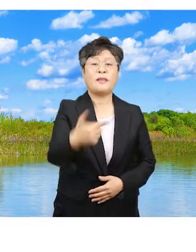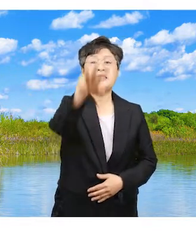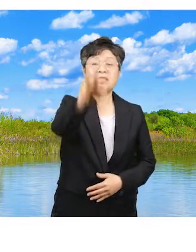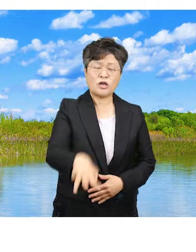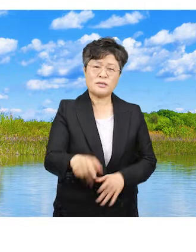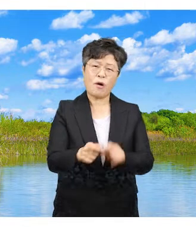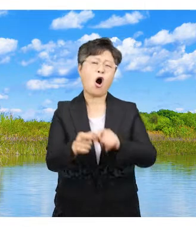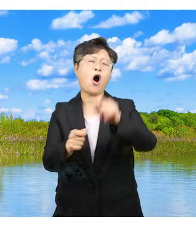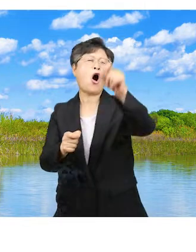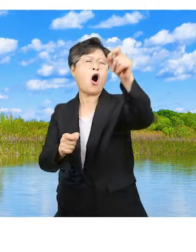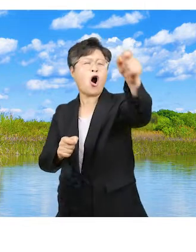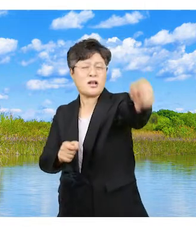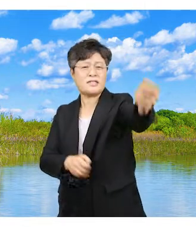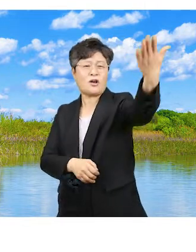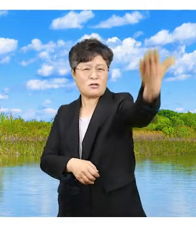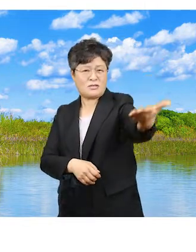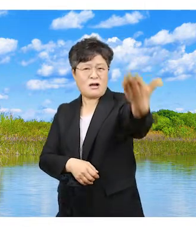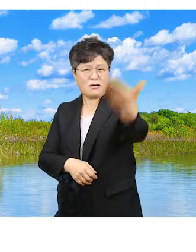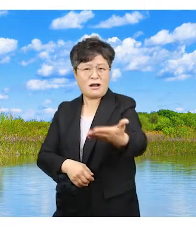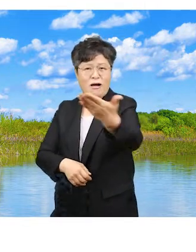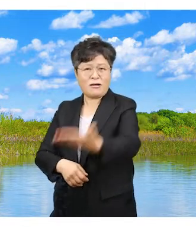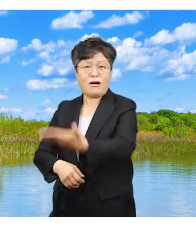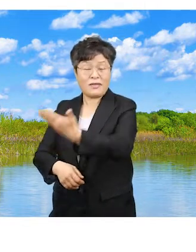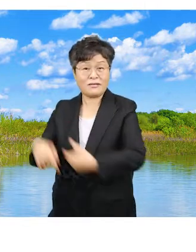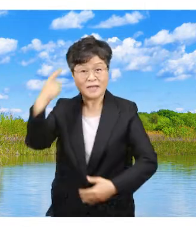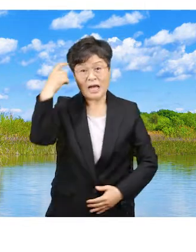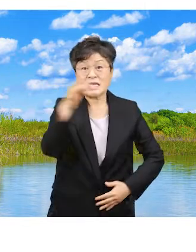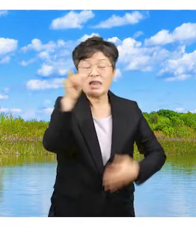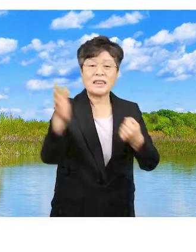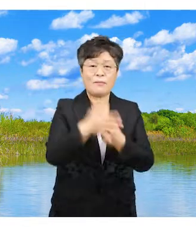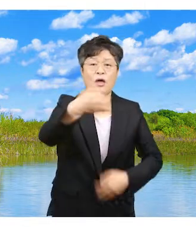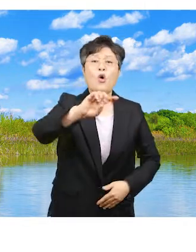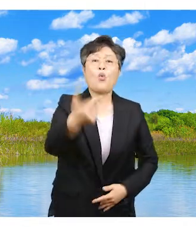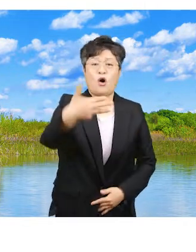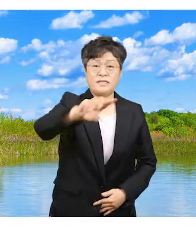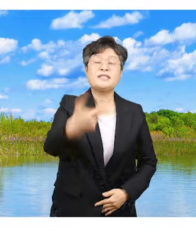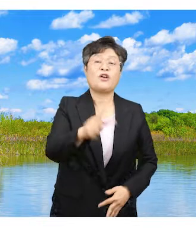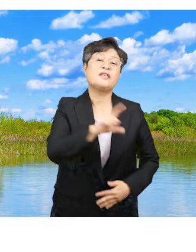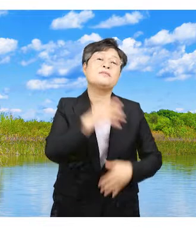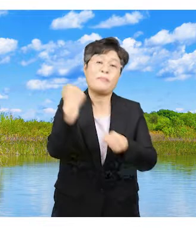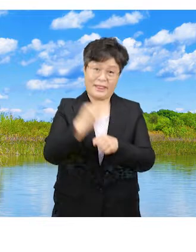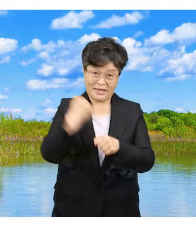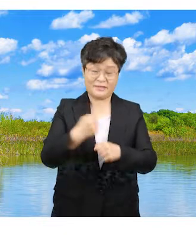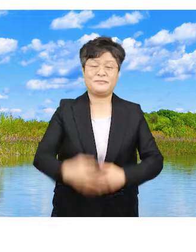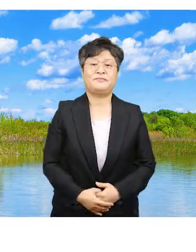먼 거리에서 흘러가는 천이다 라고 해서 원천이라고 부르기도 했었답니다.